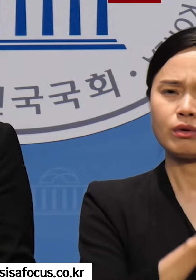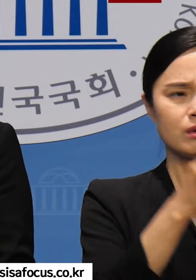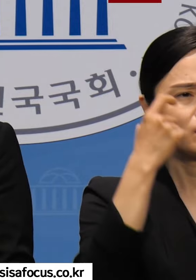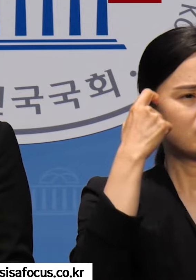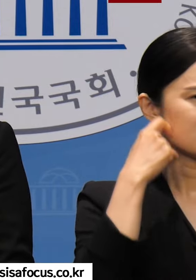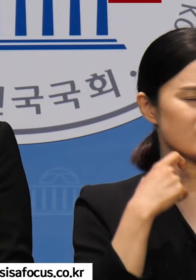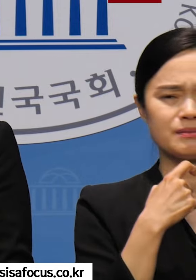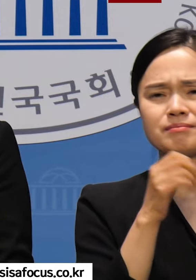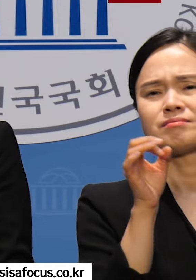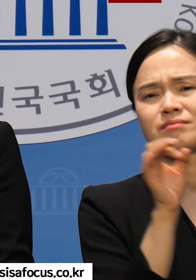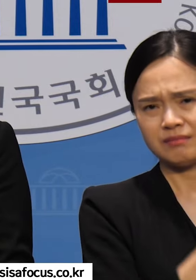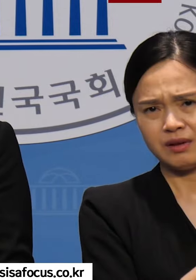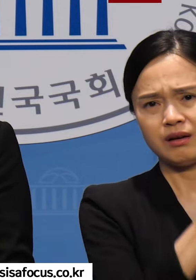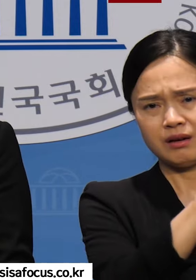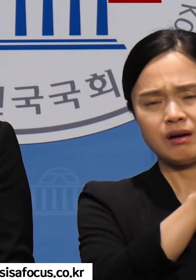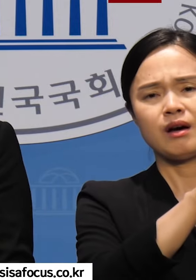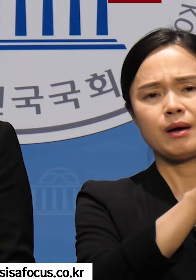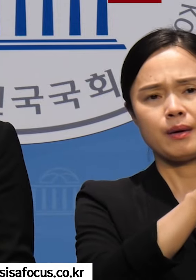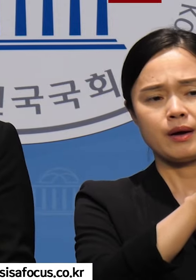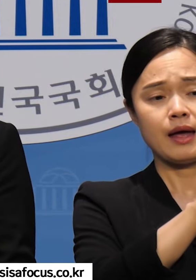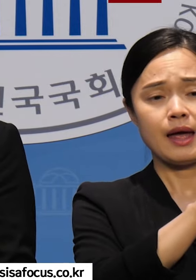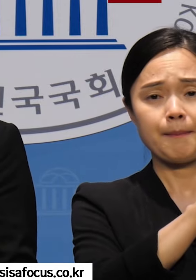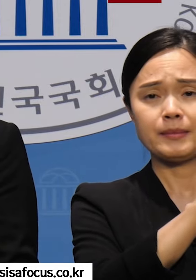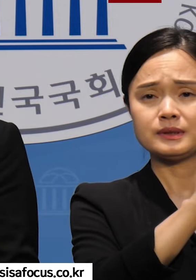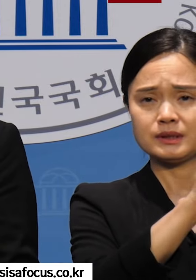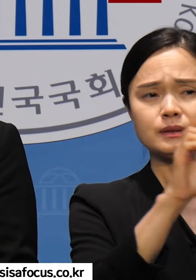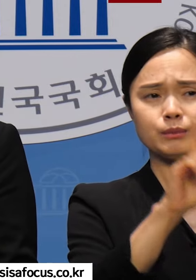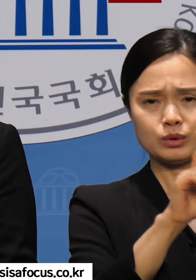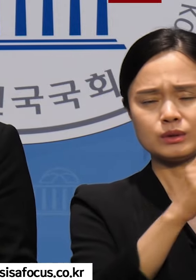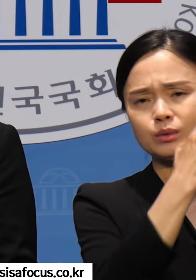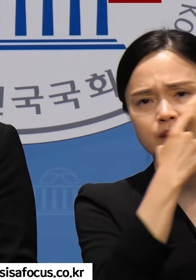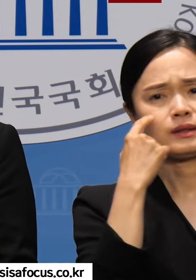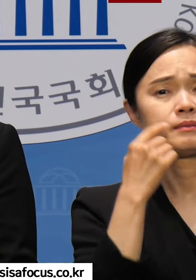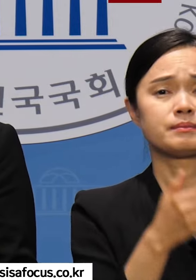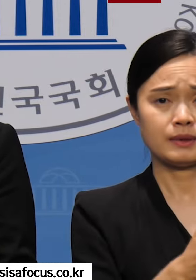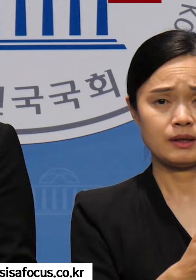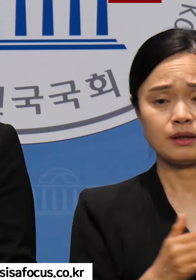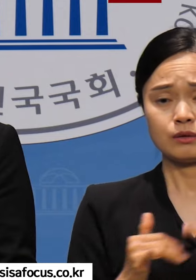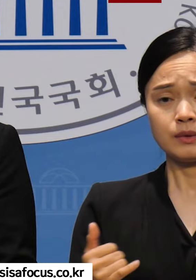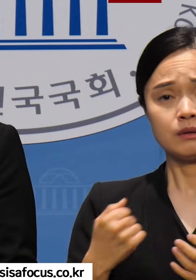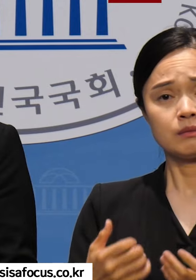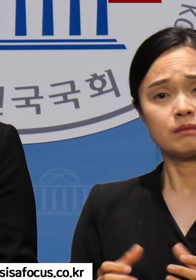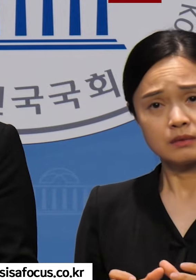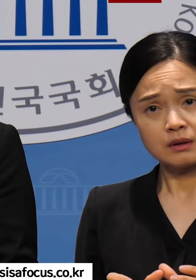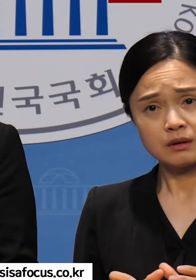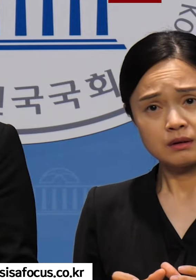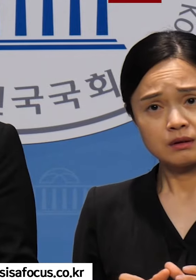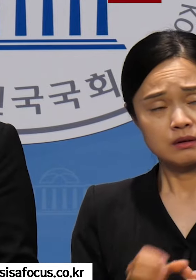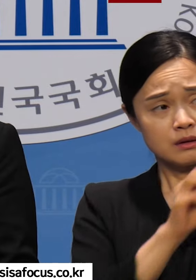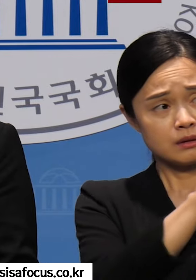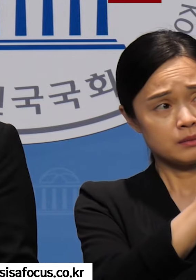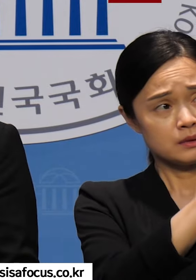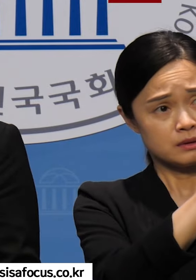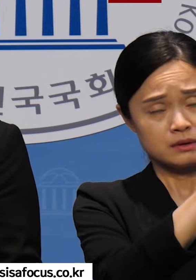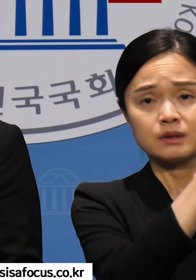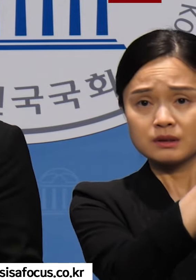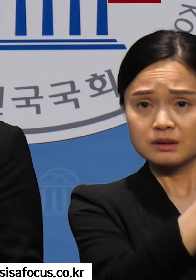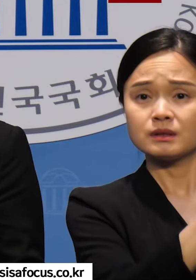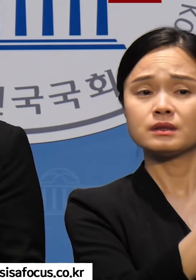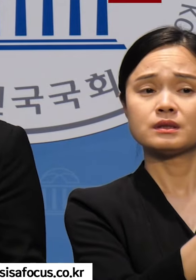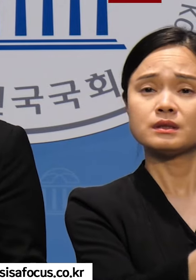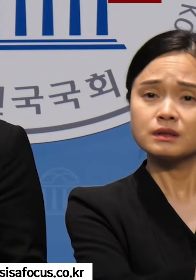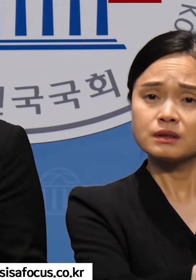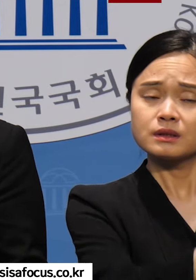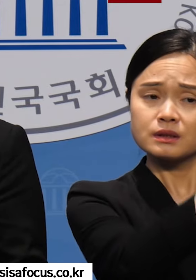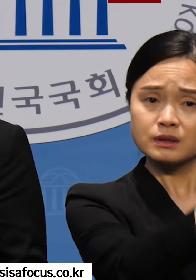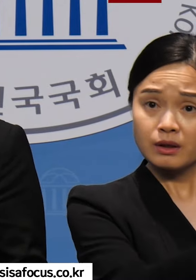또다시 적나라하게 드러났습니다. 이에 국민의힘은 MBC 뉴스데스크의 해당 보도에 대해